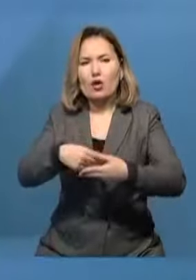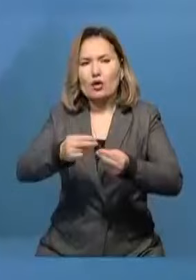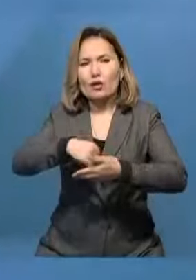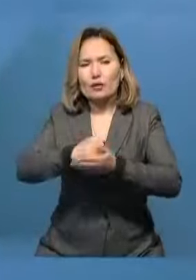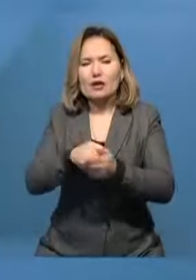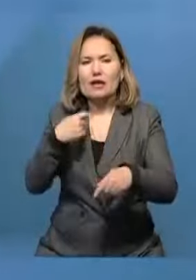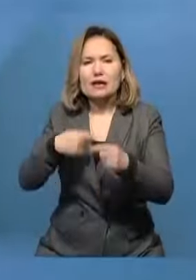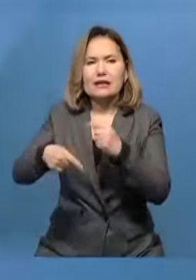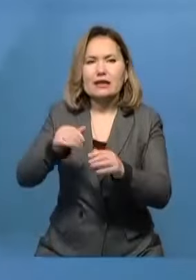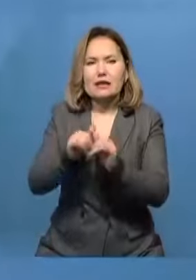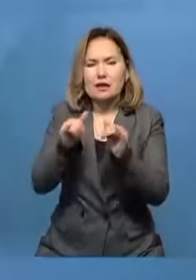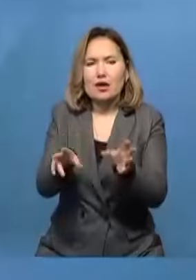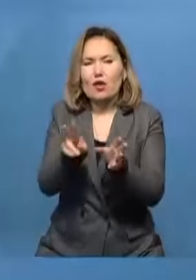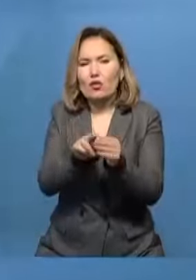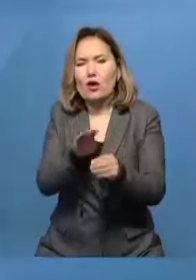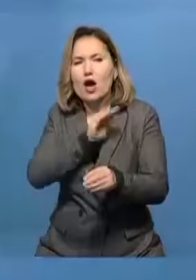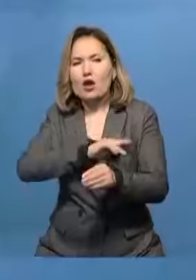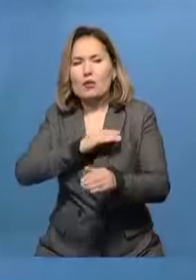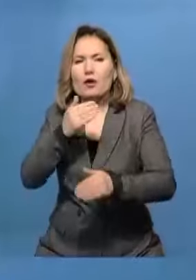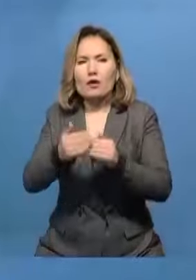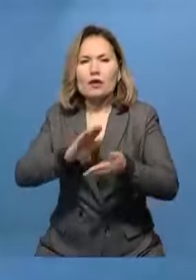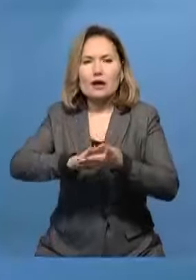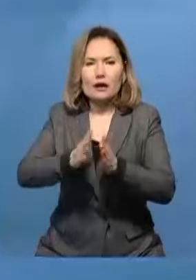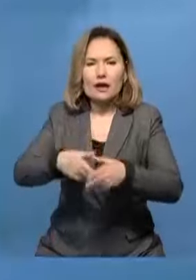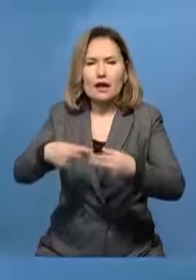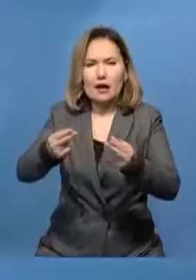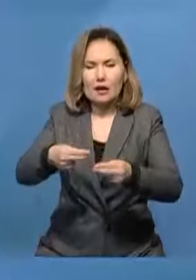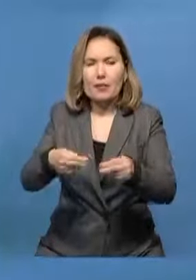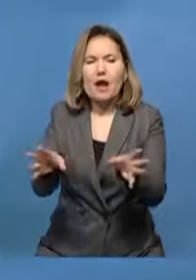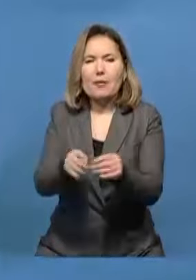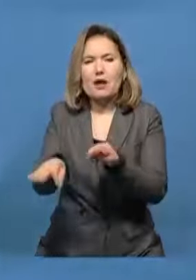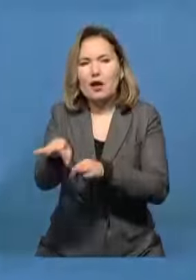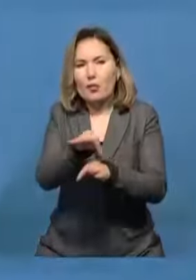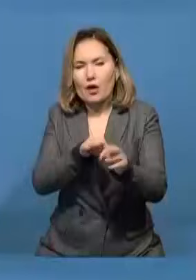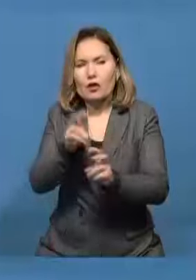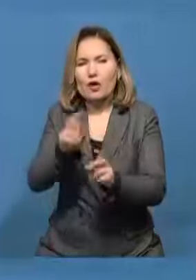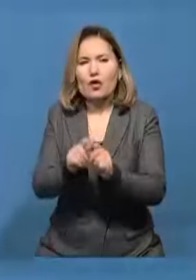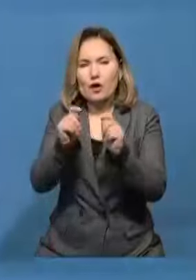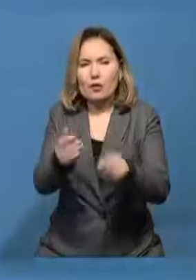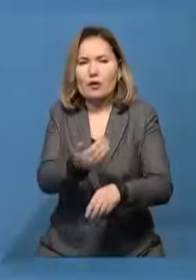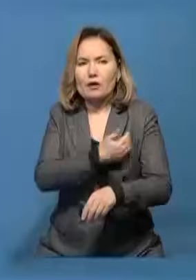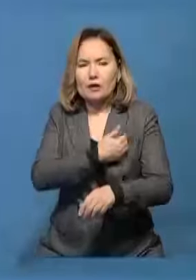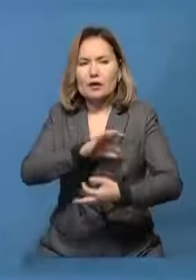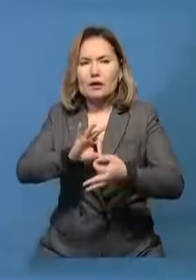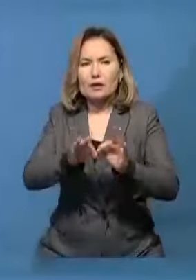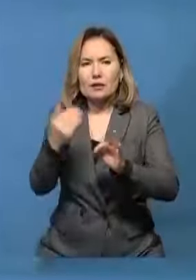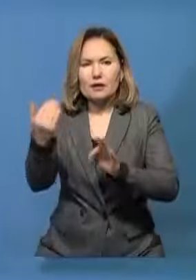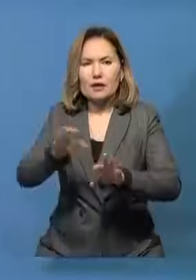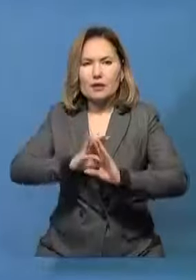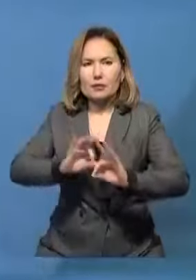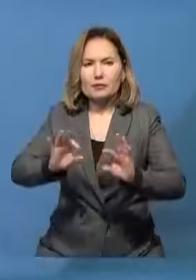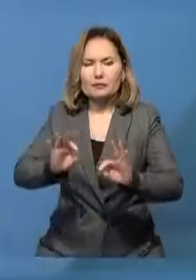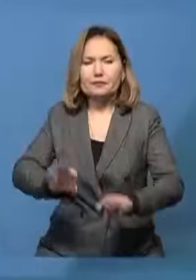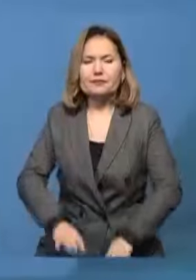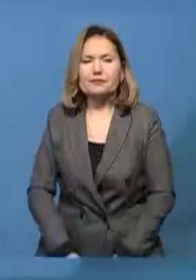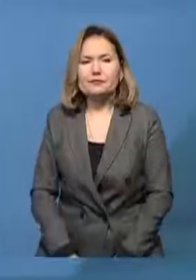құжатқа қол қойып, саудадағы серіктестікті арттыруға келісті. Екі тарап бірлескен жобаларды да көбейтуге ниетті. Арғысын әріптесім